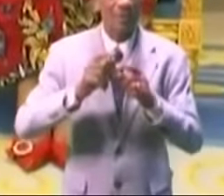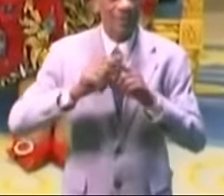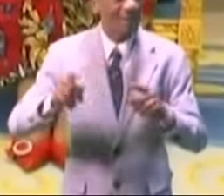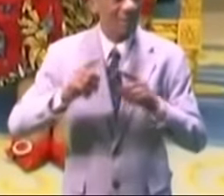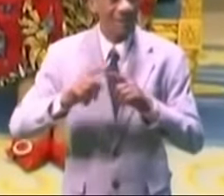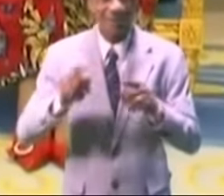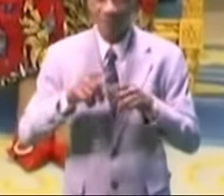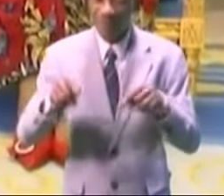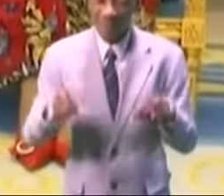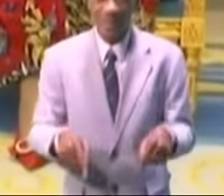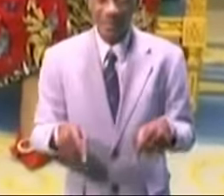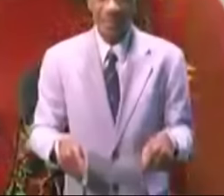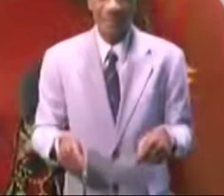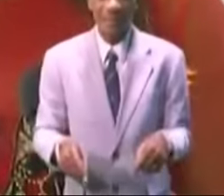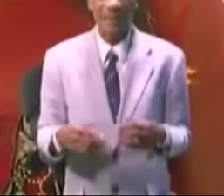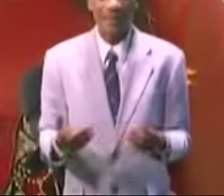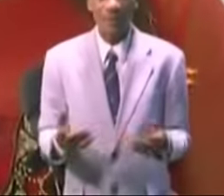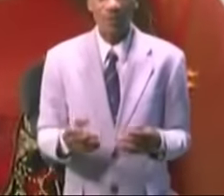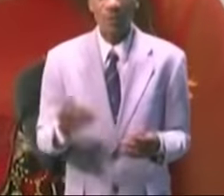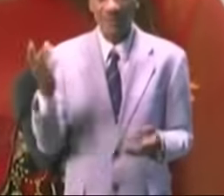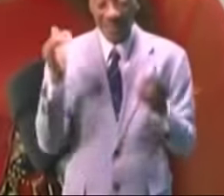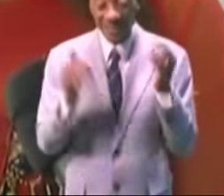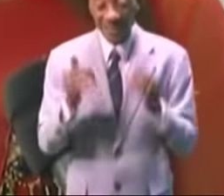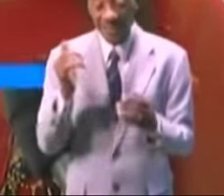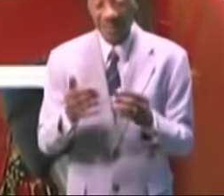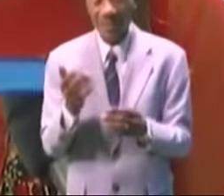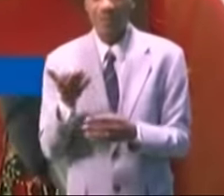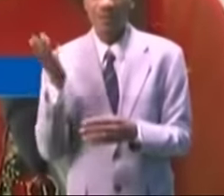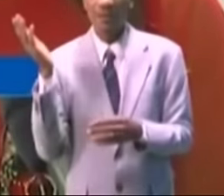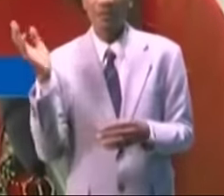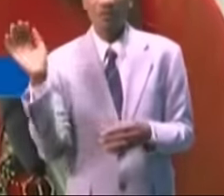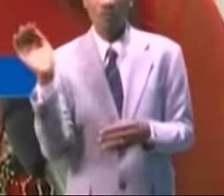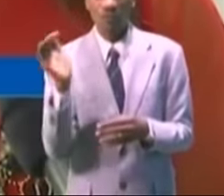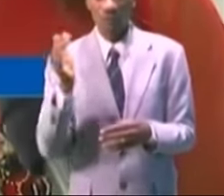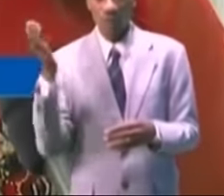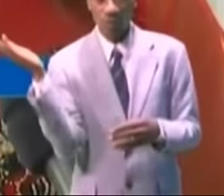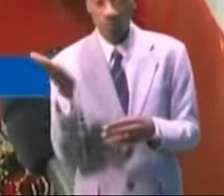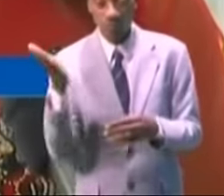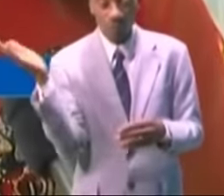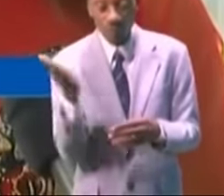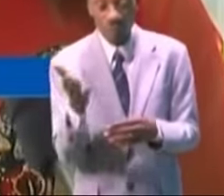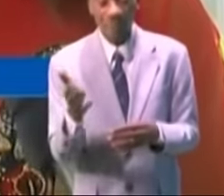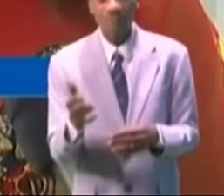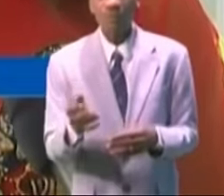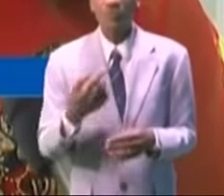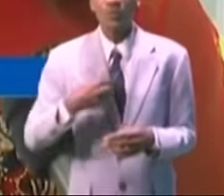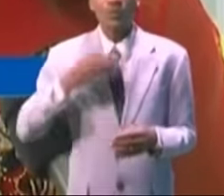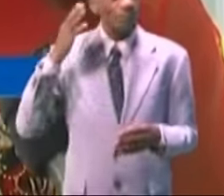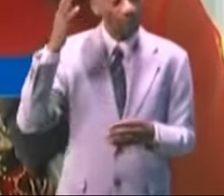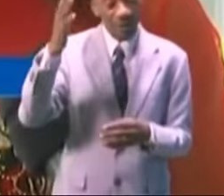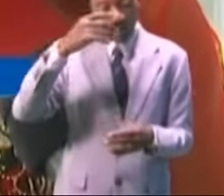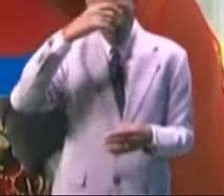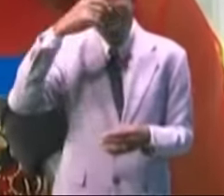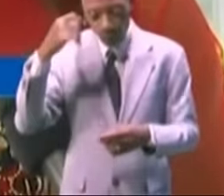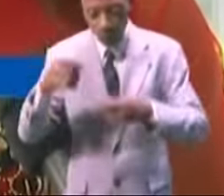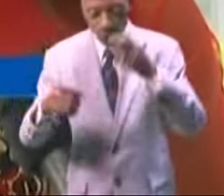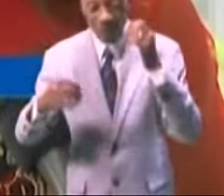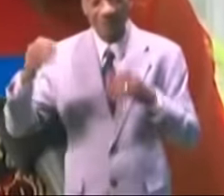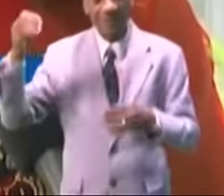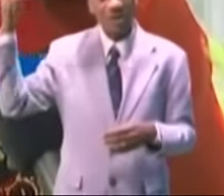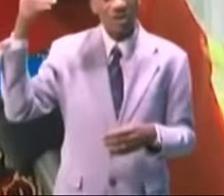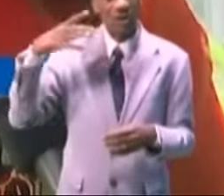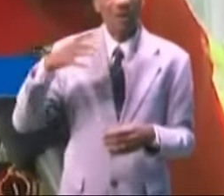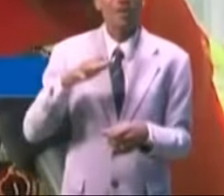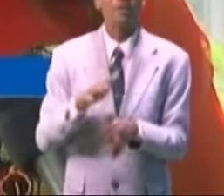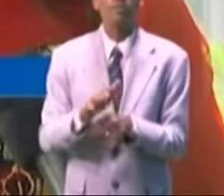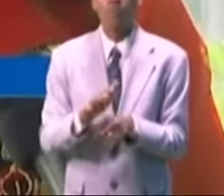pays du Nord. C'est quand nous, pays de la région du bassin du Congo, nous parlerons même langage sur la nouvelle économie du climat, sur notre stratégie